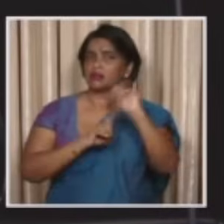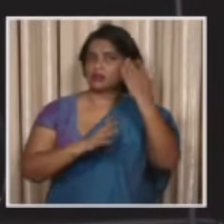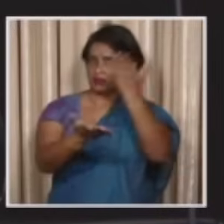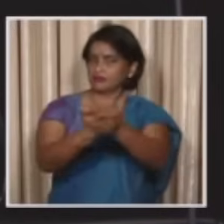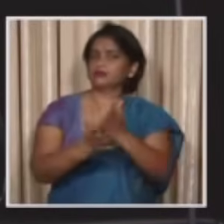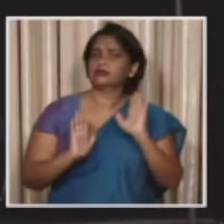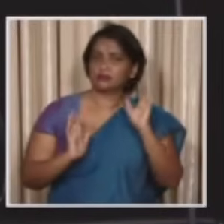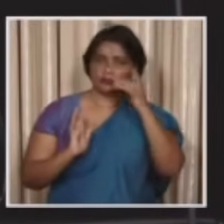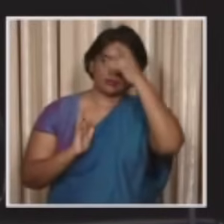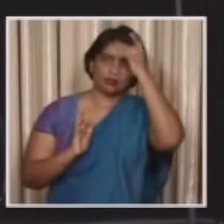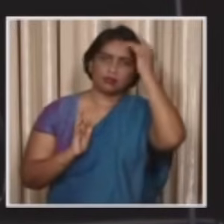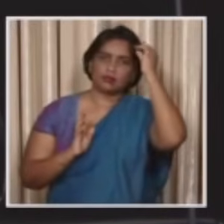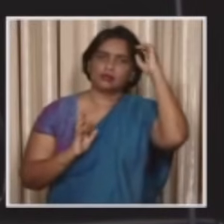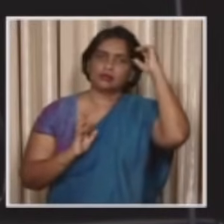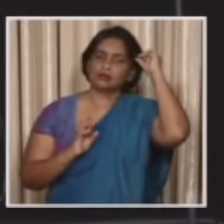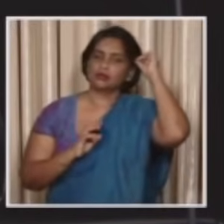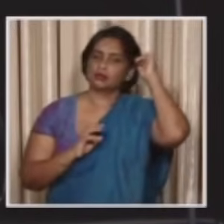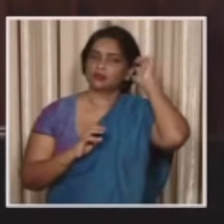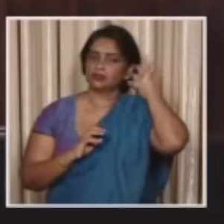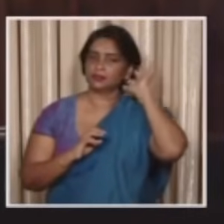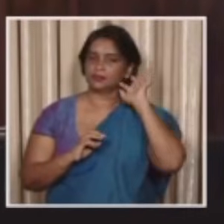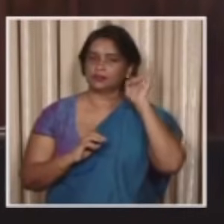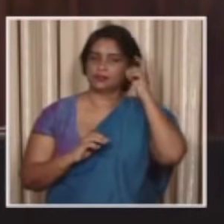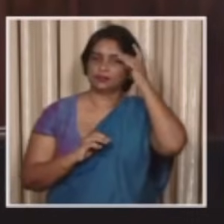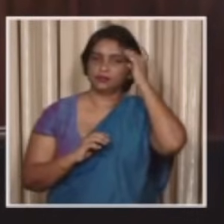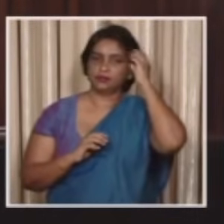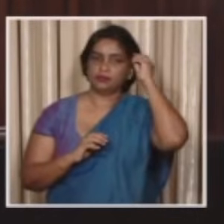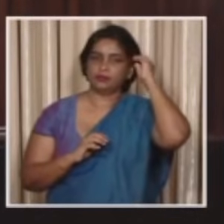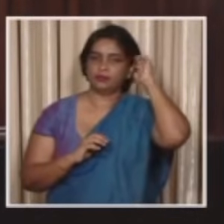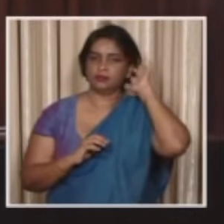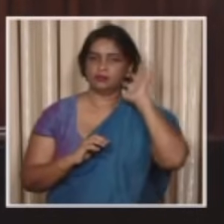to all members of Parliament. Yes. Right, thank you.